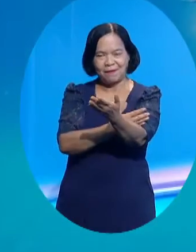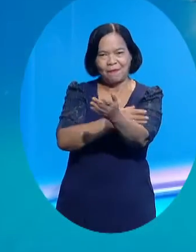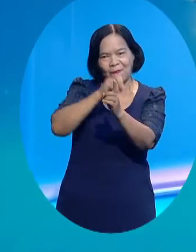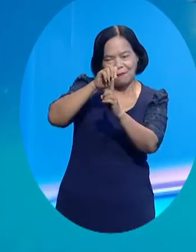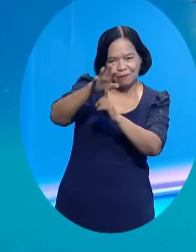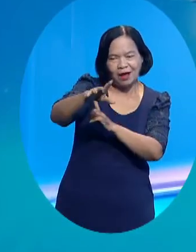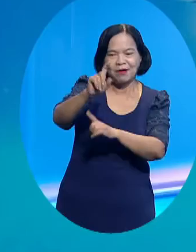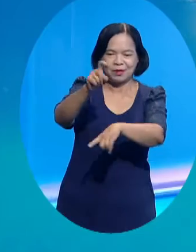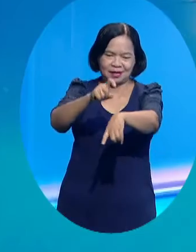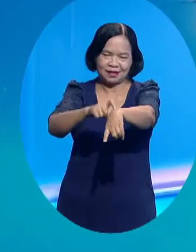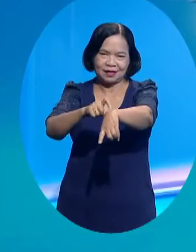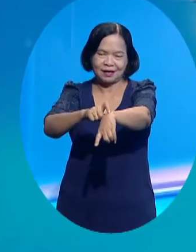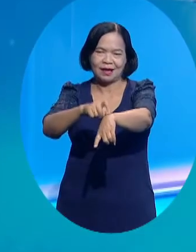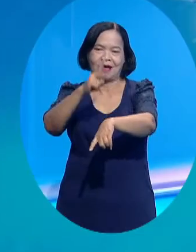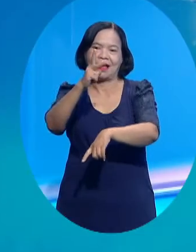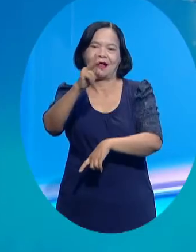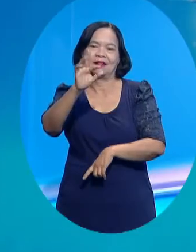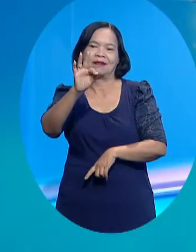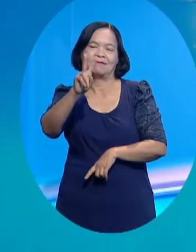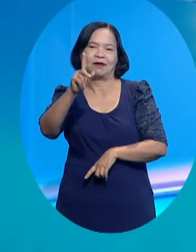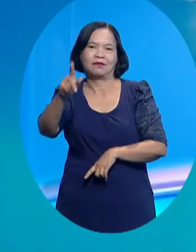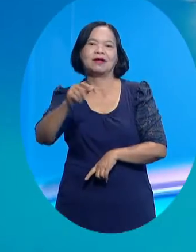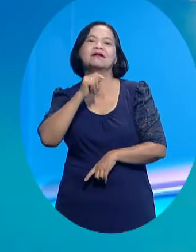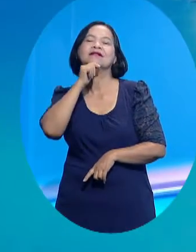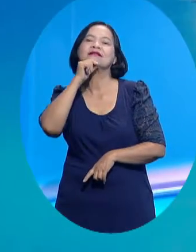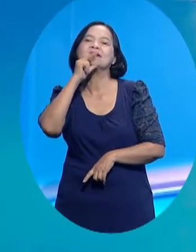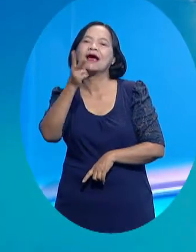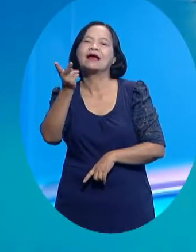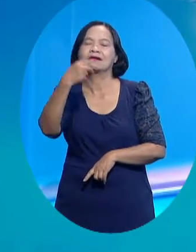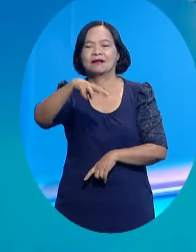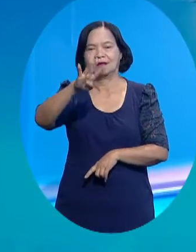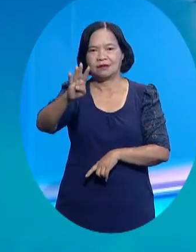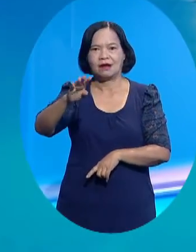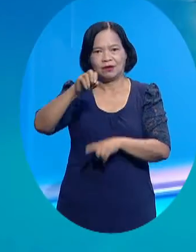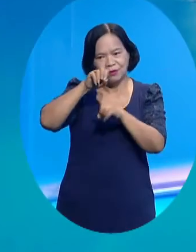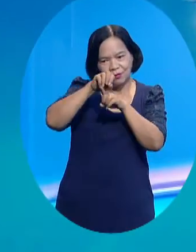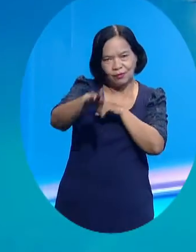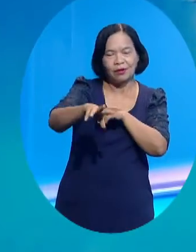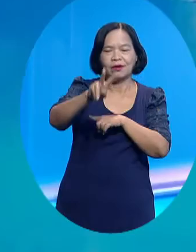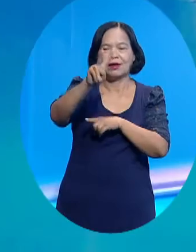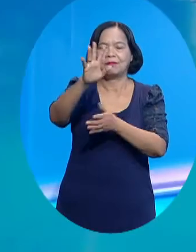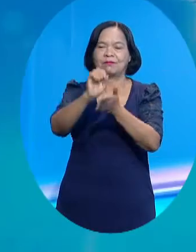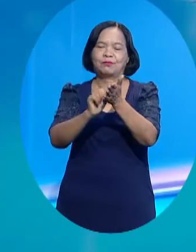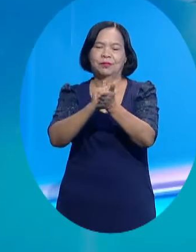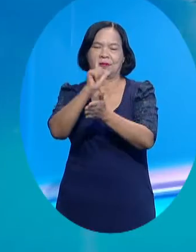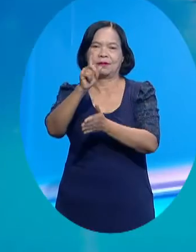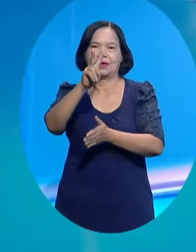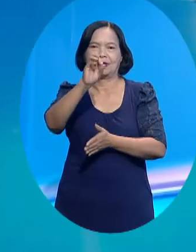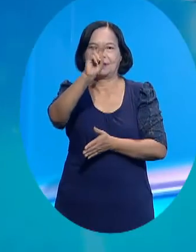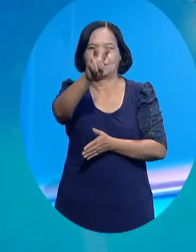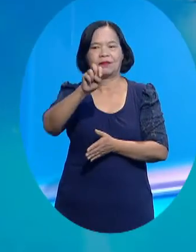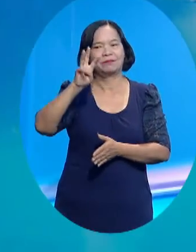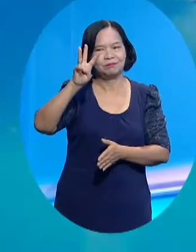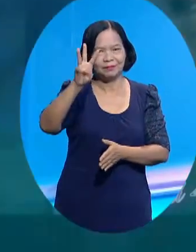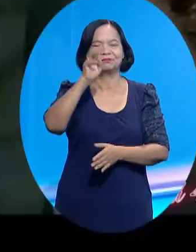khung giờ 19:30 trên kênh HTV7 từ thứ hai đến thứ Tư hàng tuần phim bắt đầu khởi chiếu từ ngày 25 tháng 7 năm